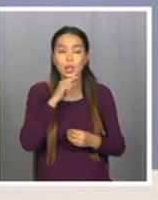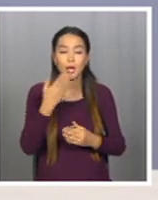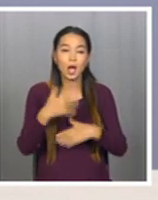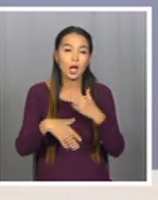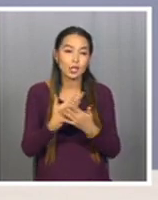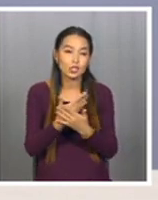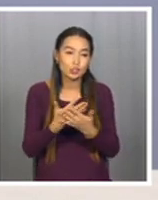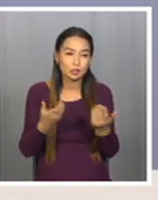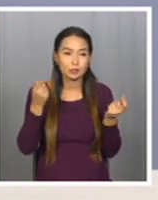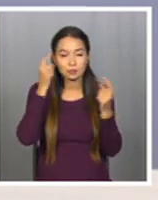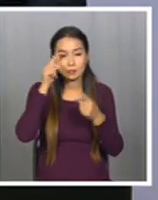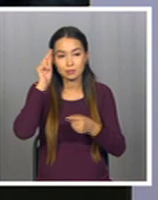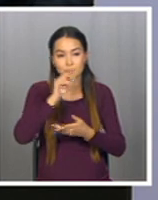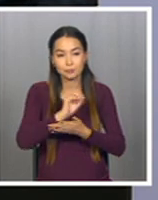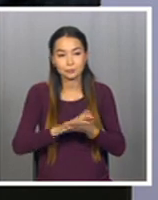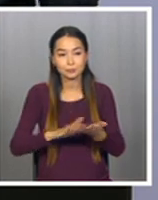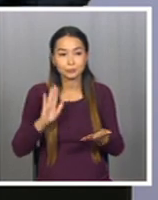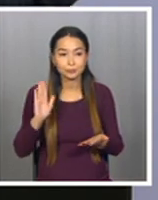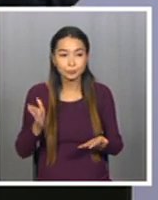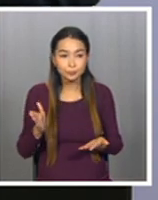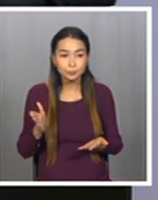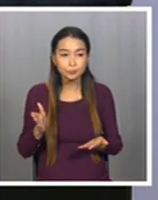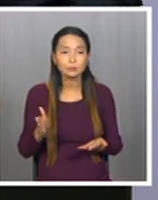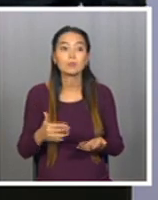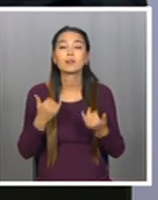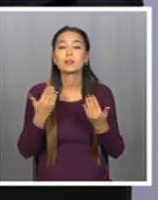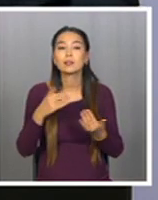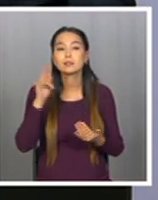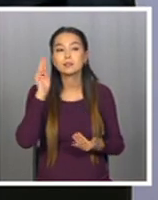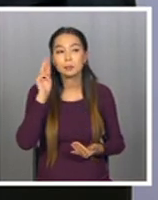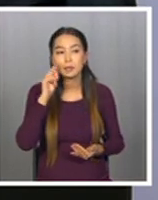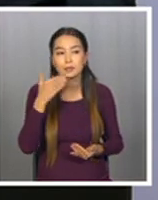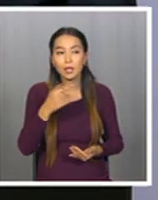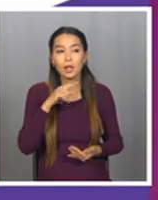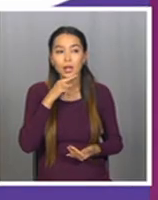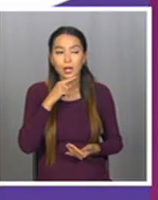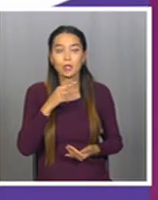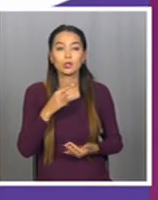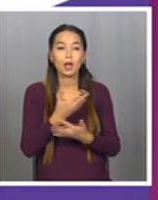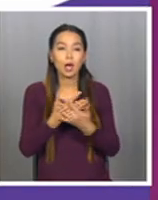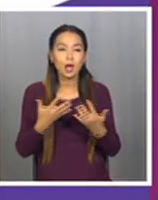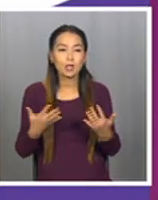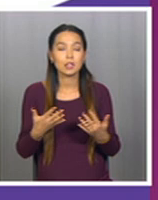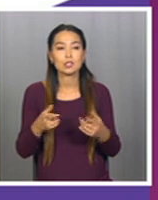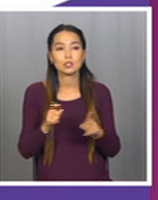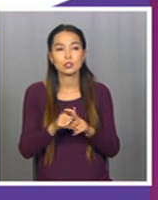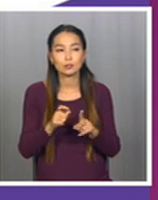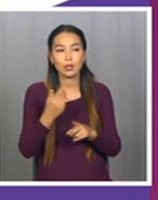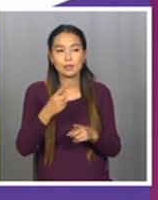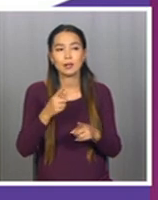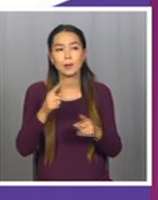аралас түрі сабағын жалғастырамыз. Бүгінгі сабақта Экономиканын аралас түрүнө тән белгилерди